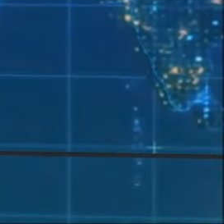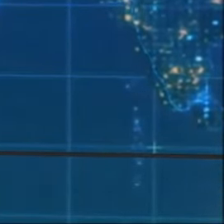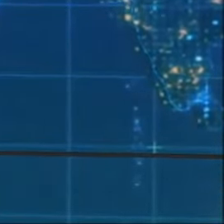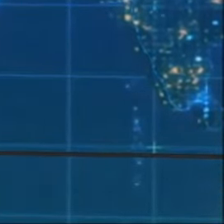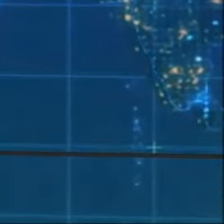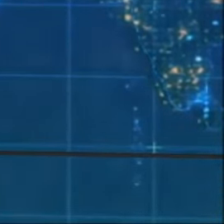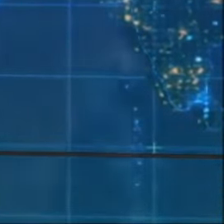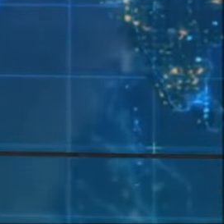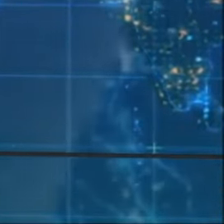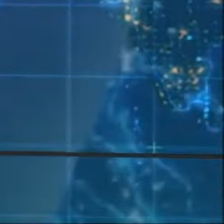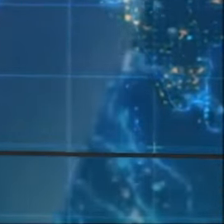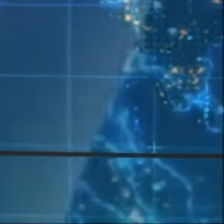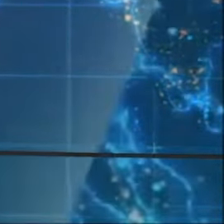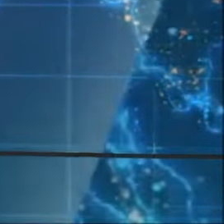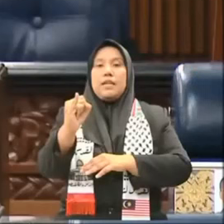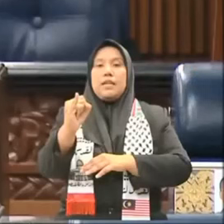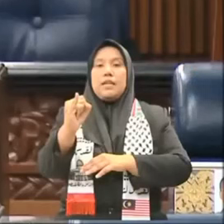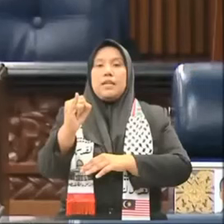peguam